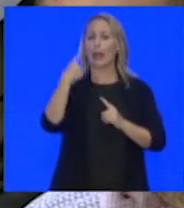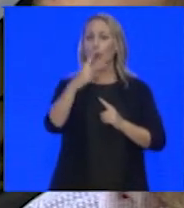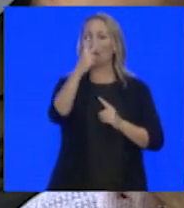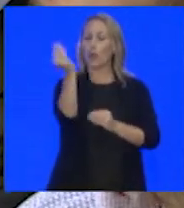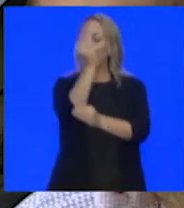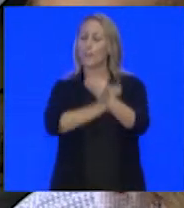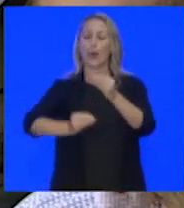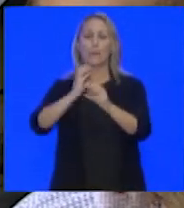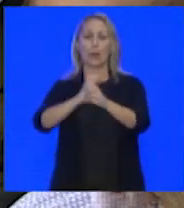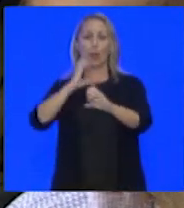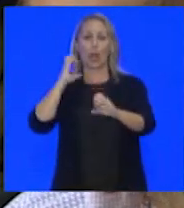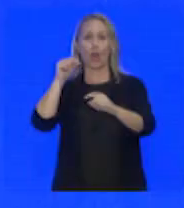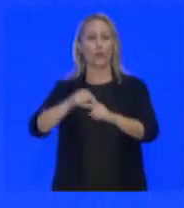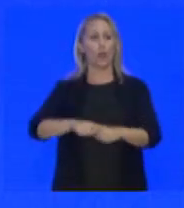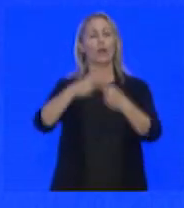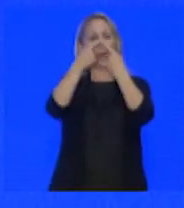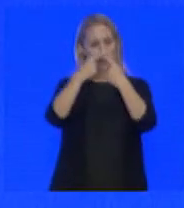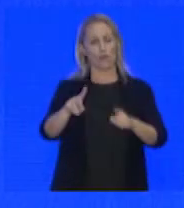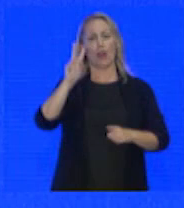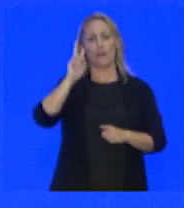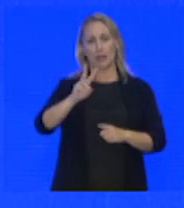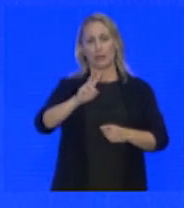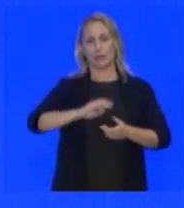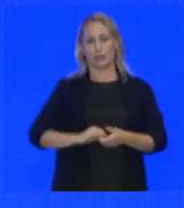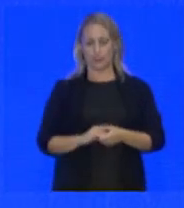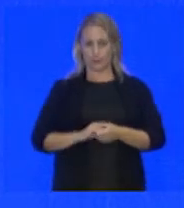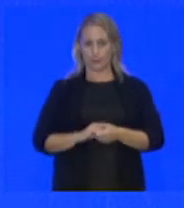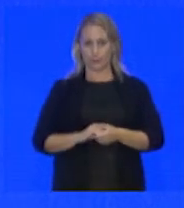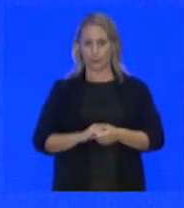επιπλέον λεωφορεία. Και η διαφορά είναι ήδη αισθητή.